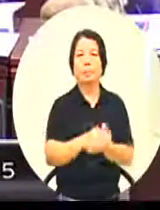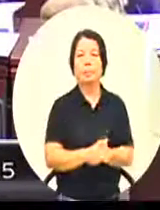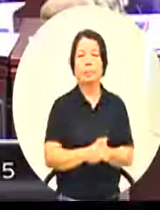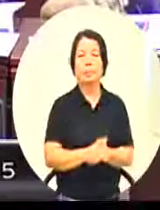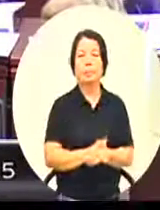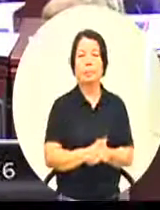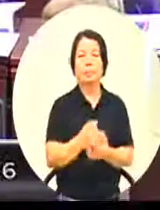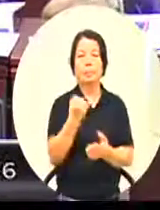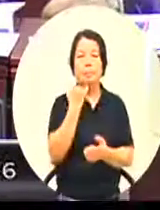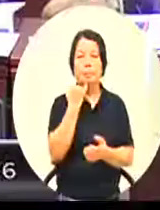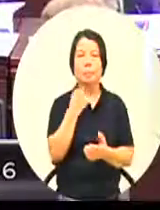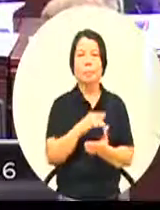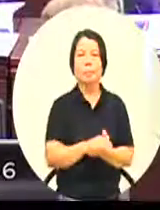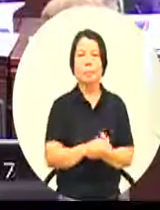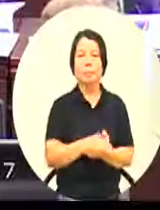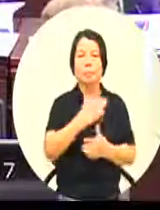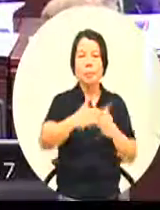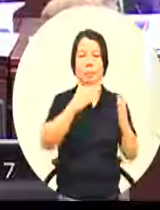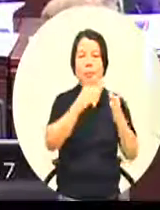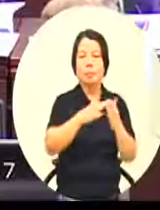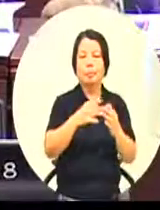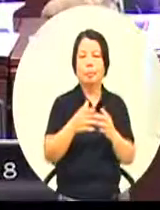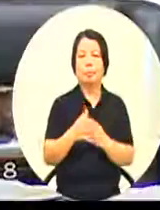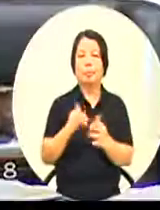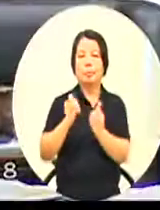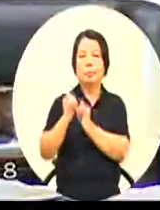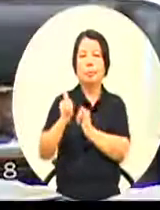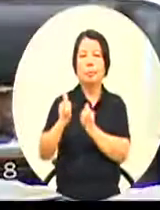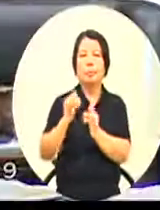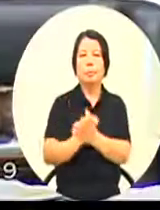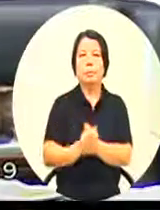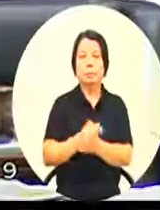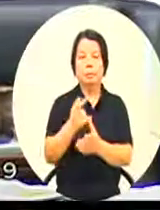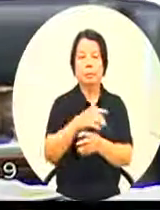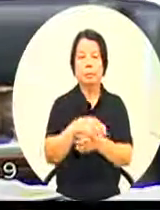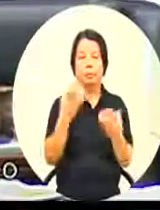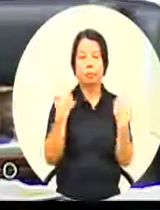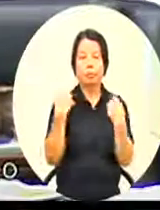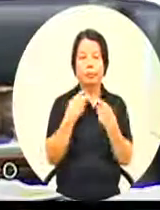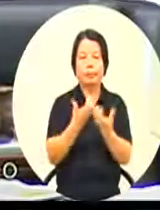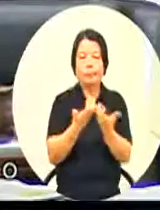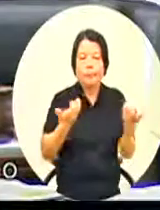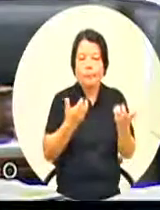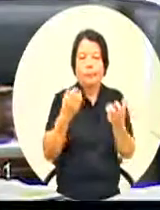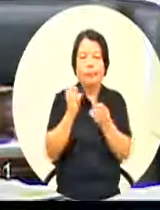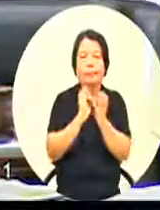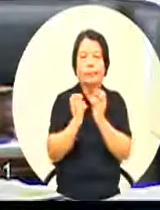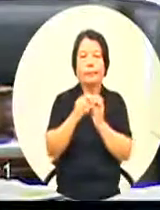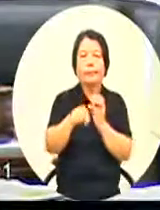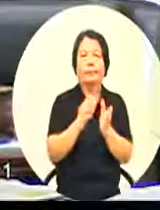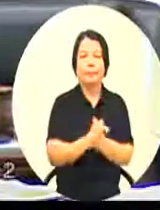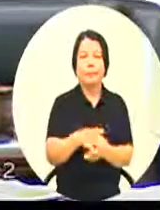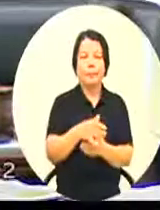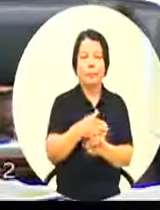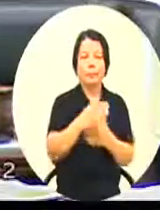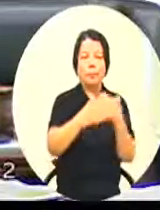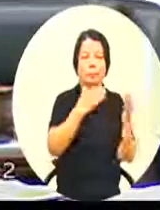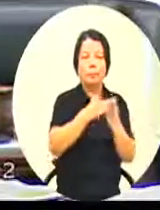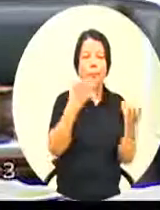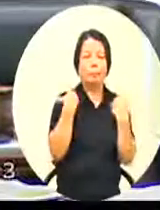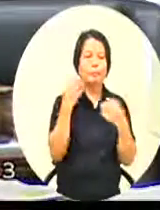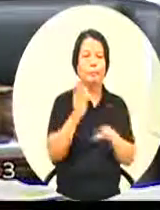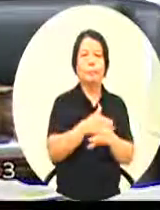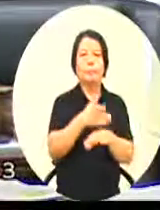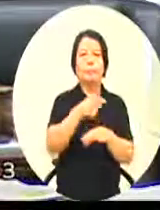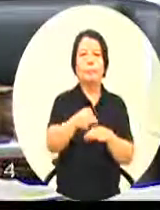把那个，如果学校如果跟那个市民可以厘清清楚，我可以减少学校不必要的麻烦了哈。那